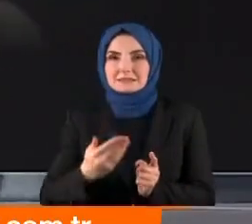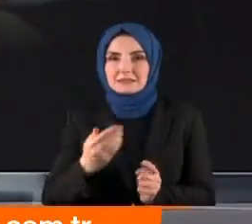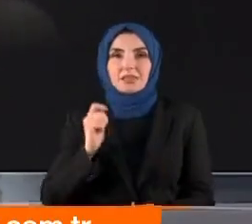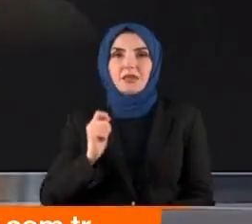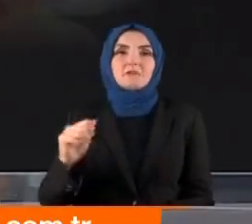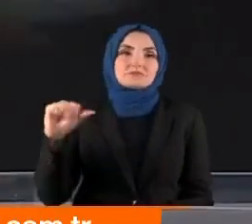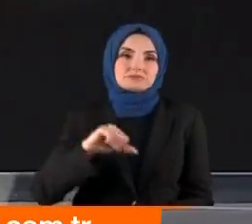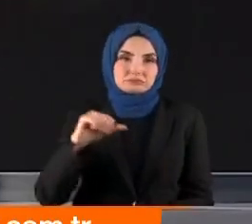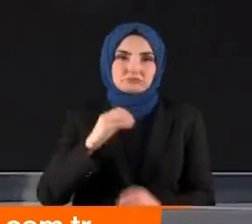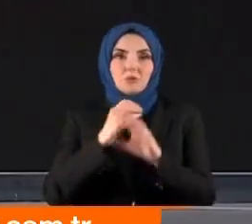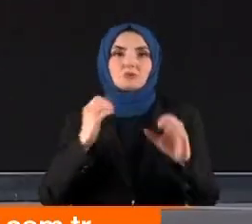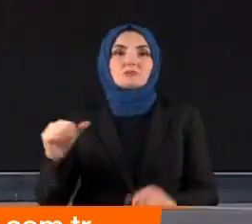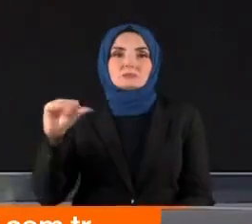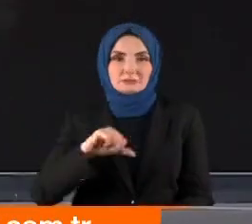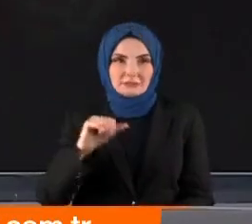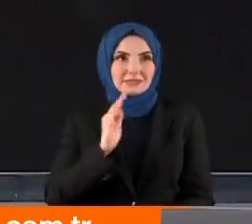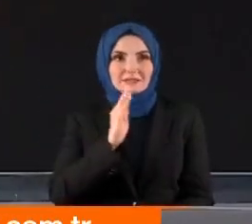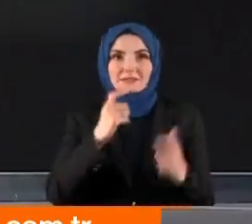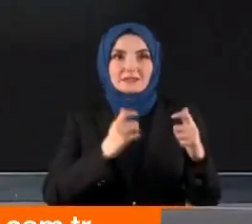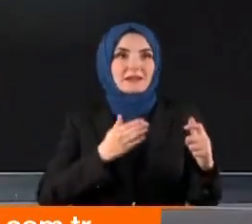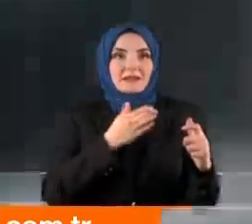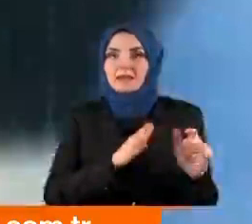gideceğimiz yere nasıl varacağız